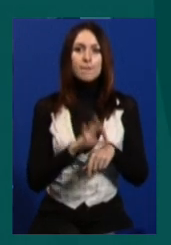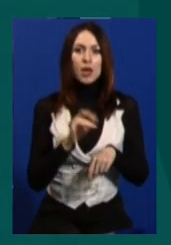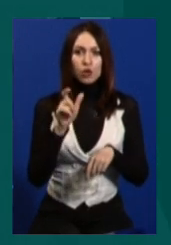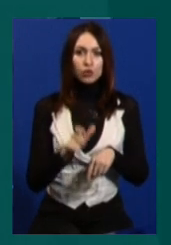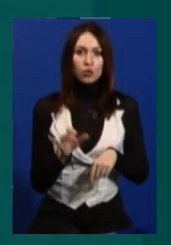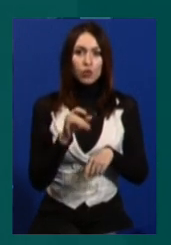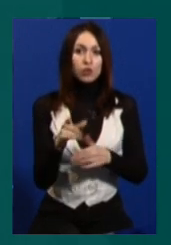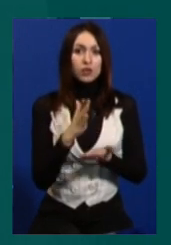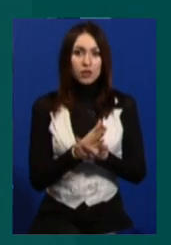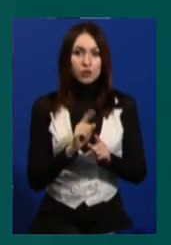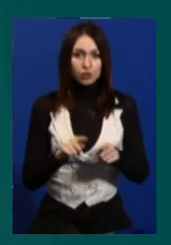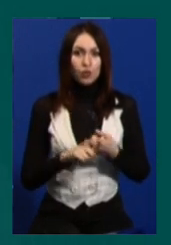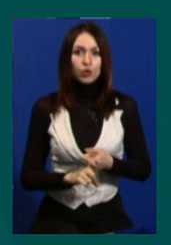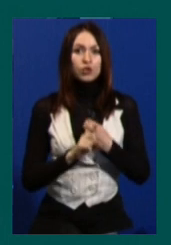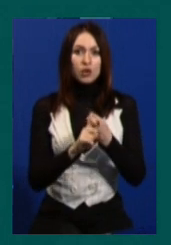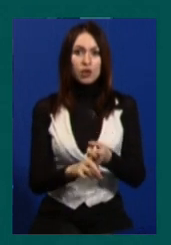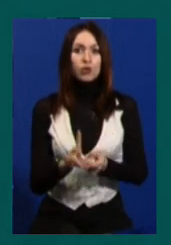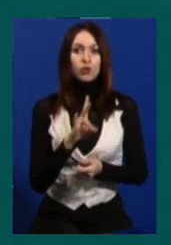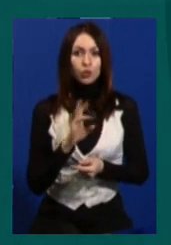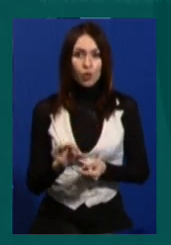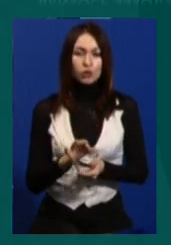вже є заразними, однак